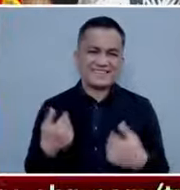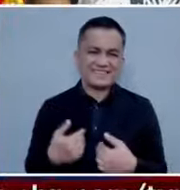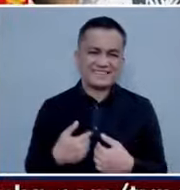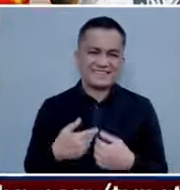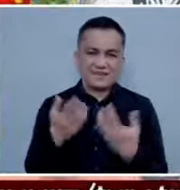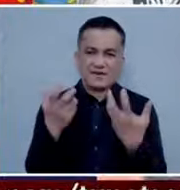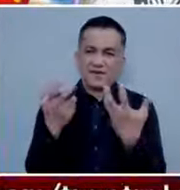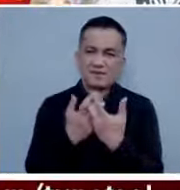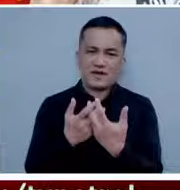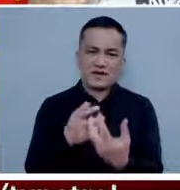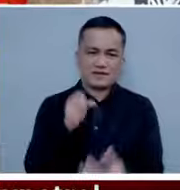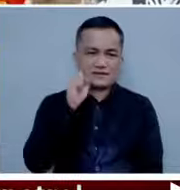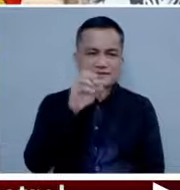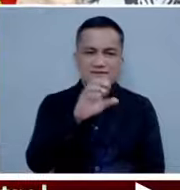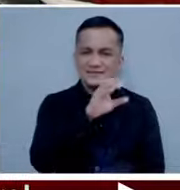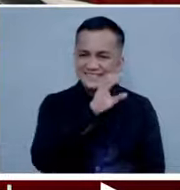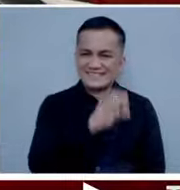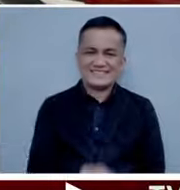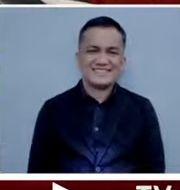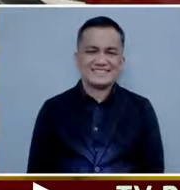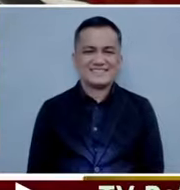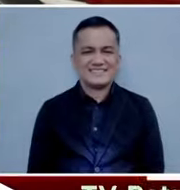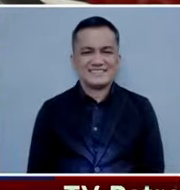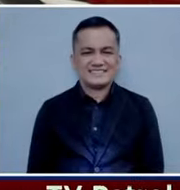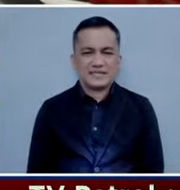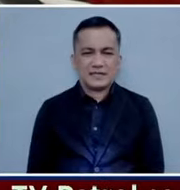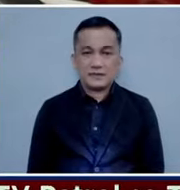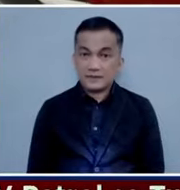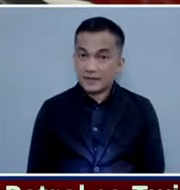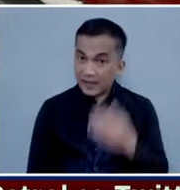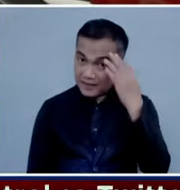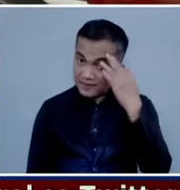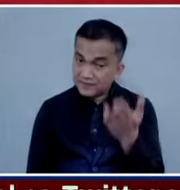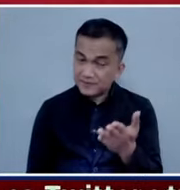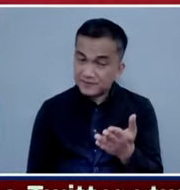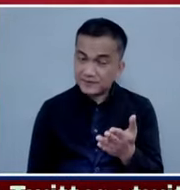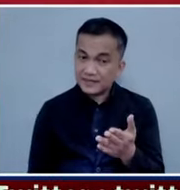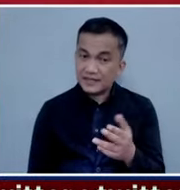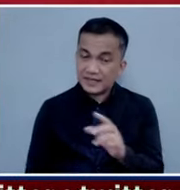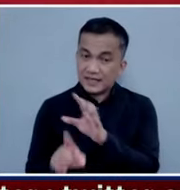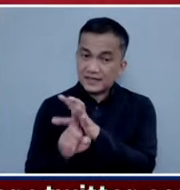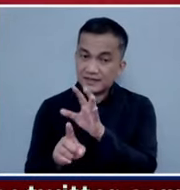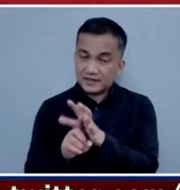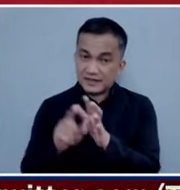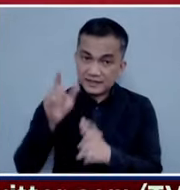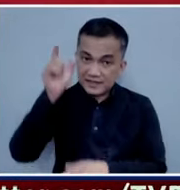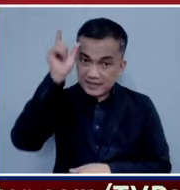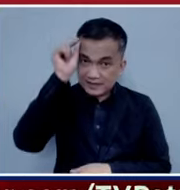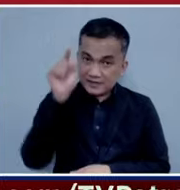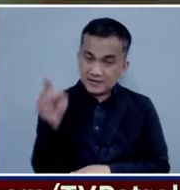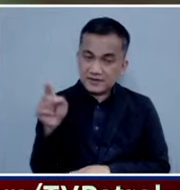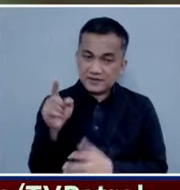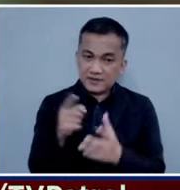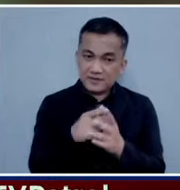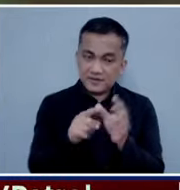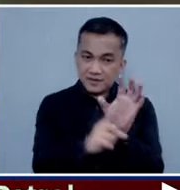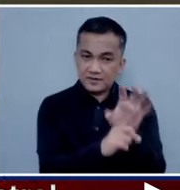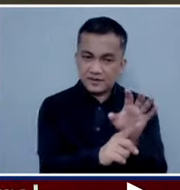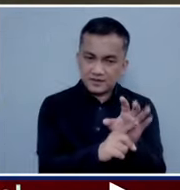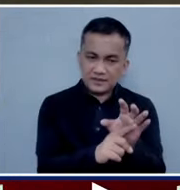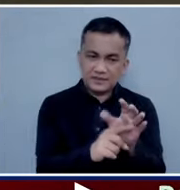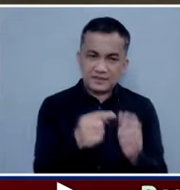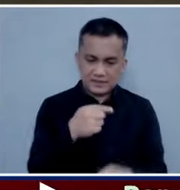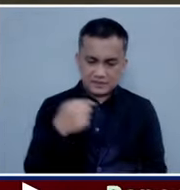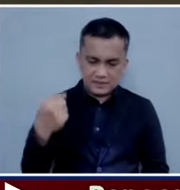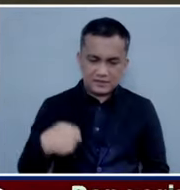pala sa seniors. Pero alam nyo ba na ang trending hair clip na ito unang sumikat sa China